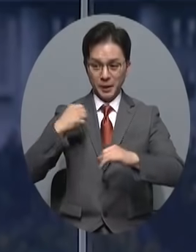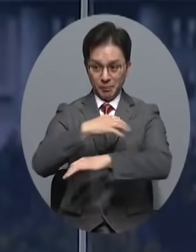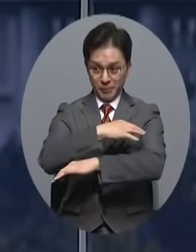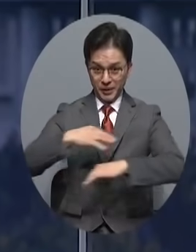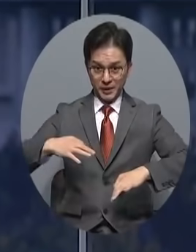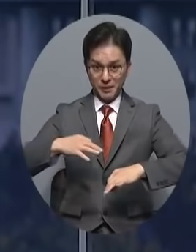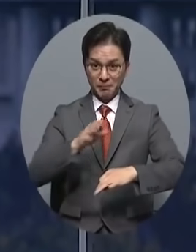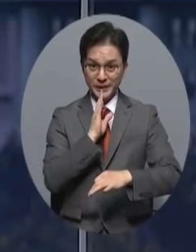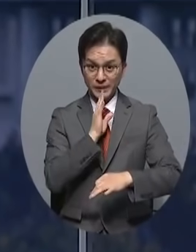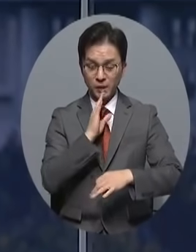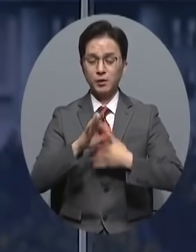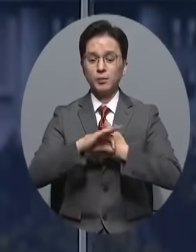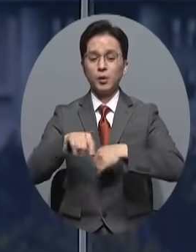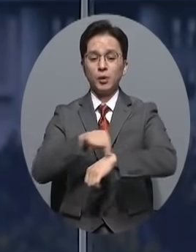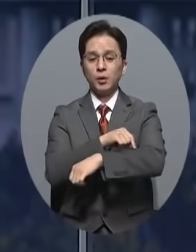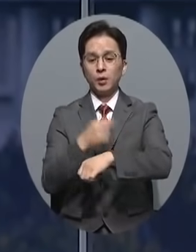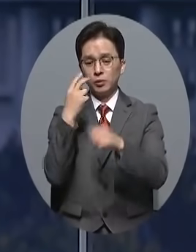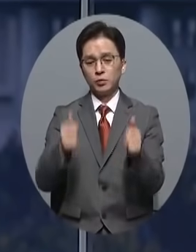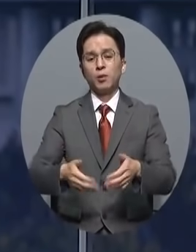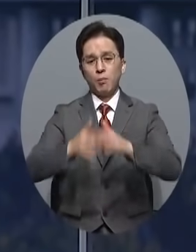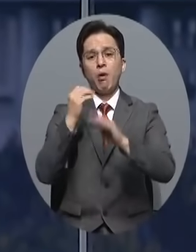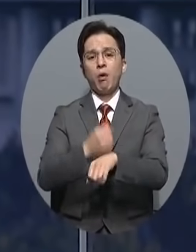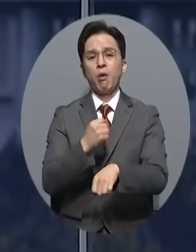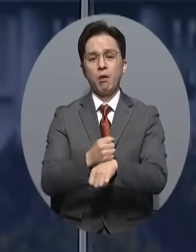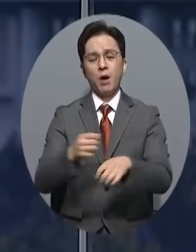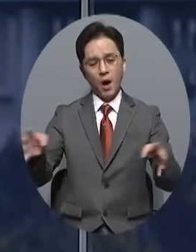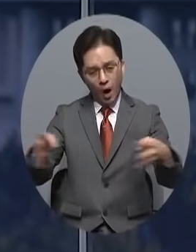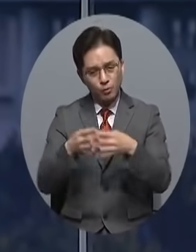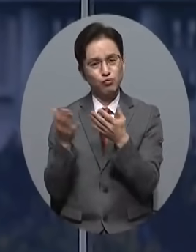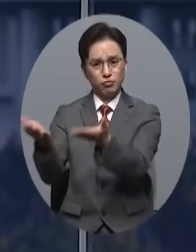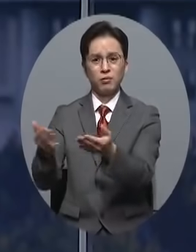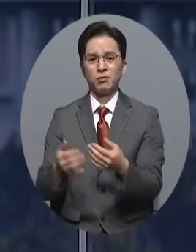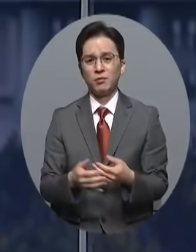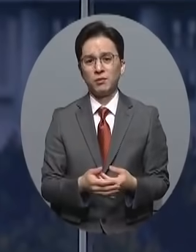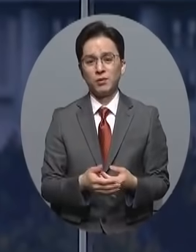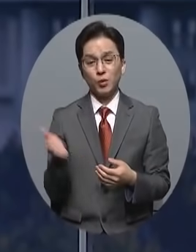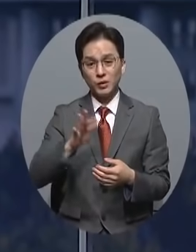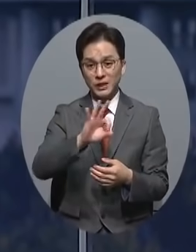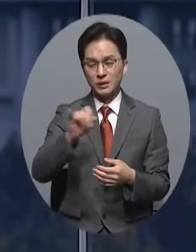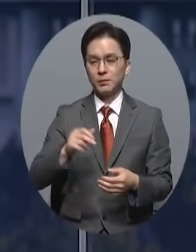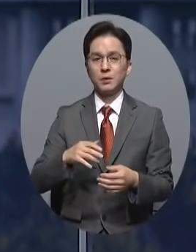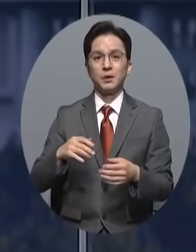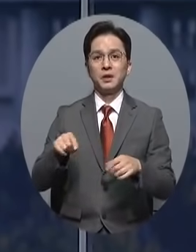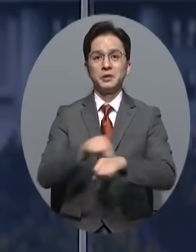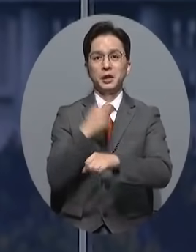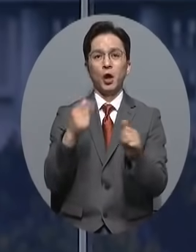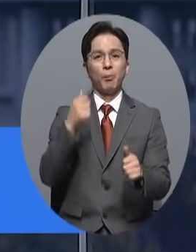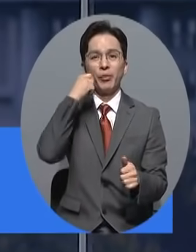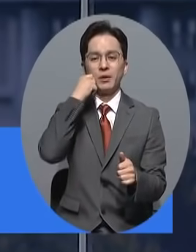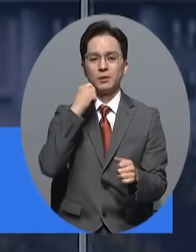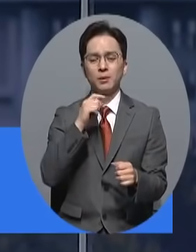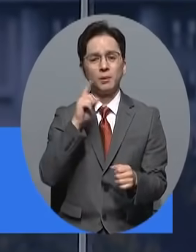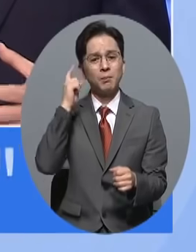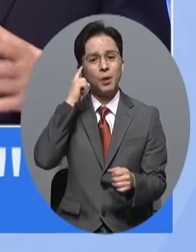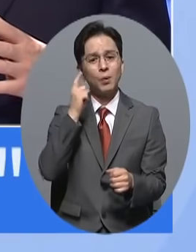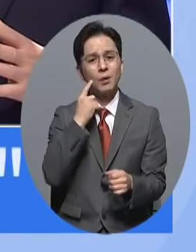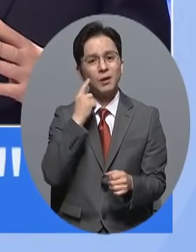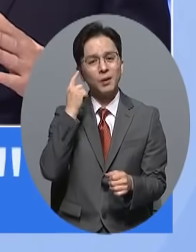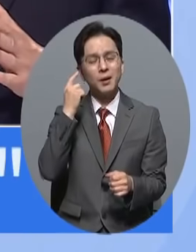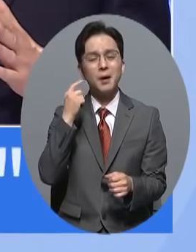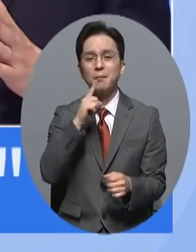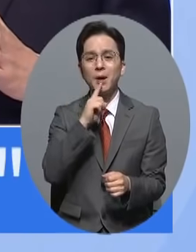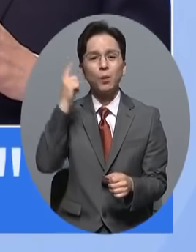그런데 특검은 못하겠다는 거 아니에요? 그런데 자, 이게 지금 최초 인지된 사건이 지난 4월에